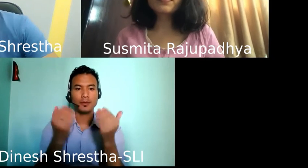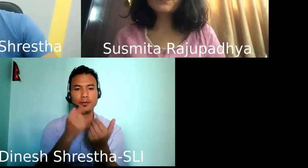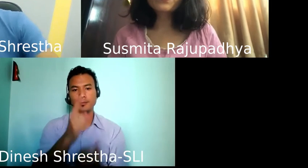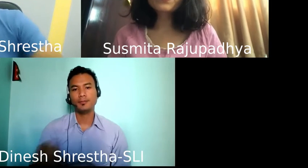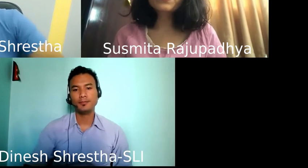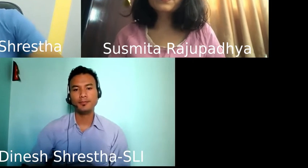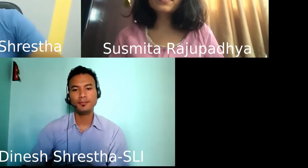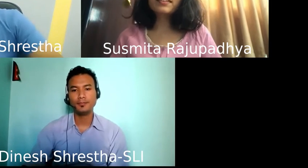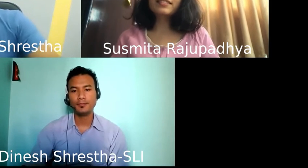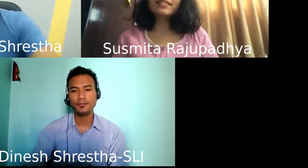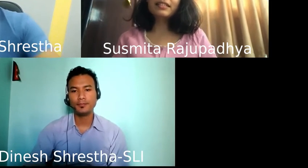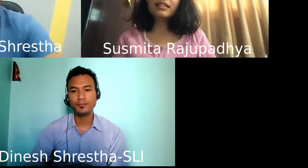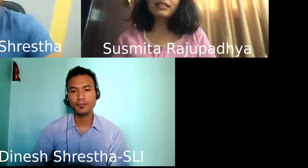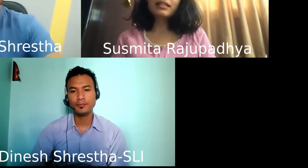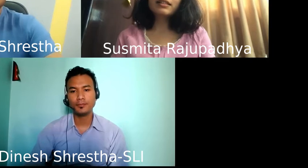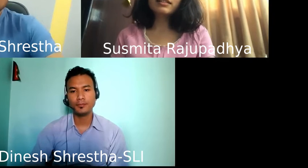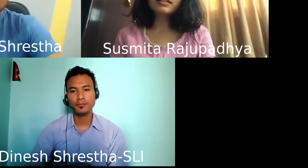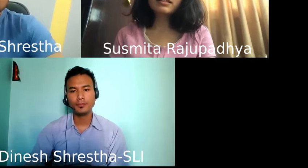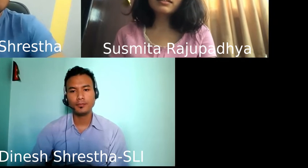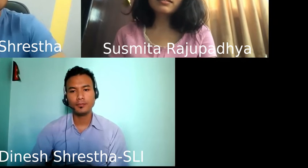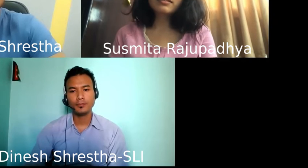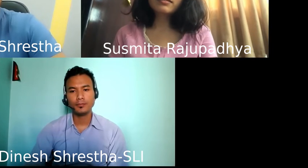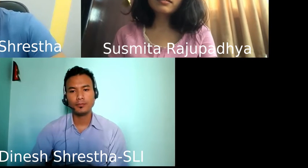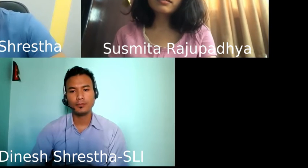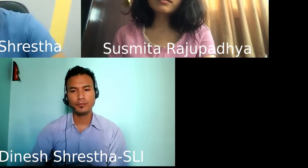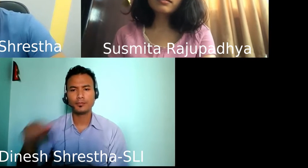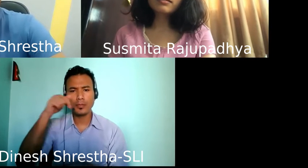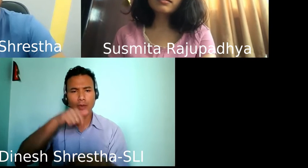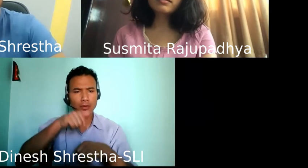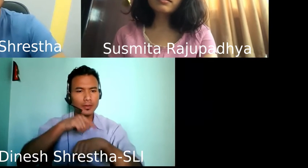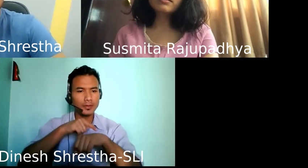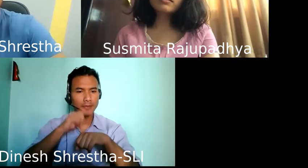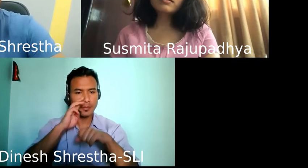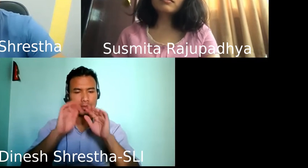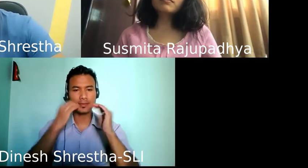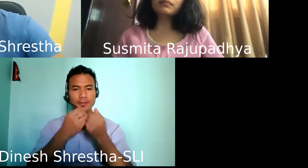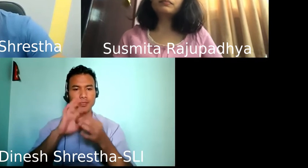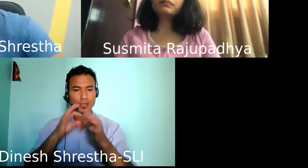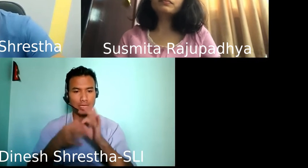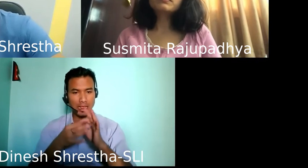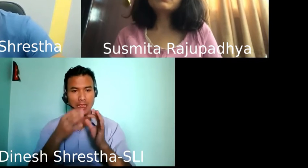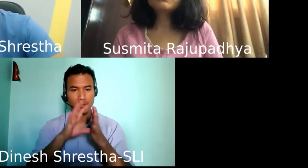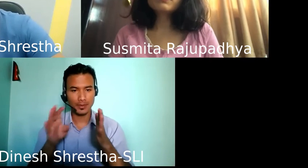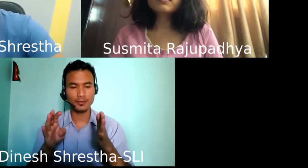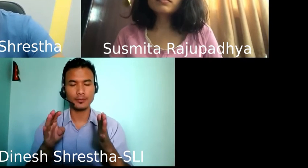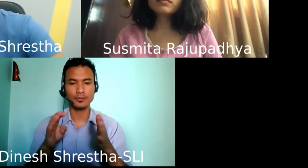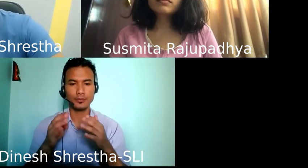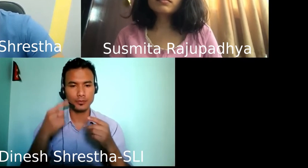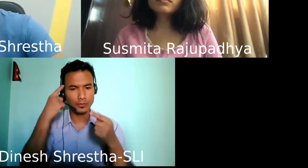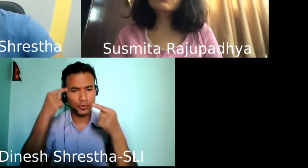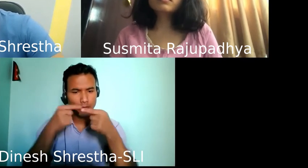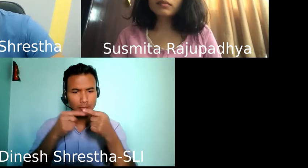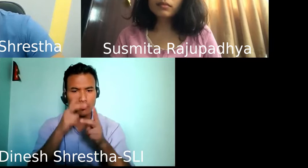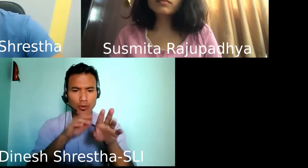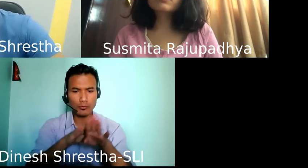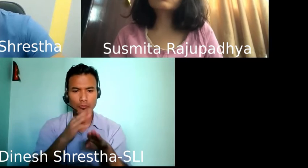छु। सो अहिलेको जुन समयमा चाहिँ यो सोसियल मिडियाको कारणले गर्दाखेरि चाहिँ अलिकति नकारात्मक चिजहरू